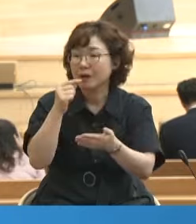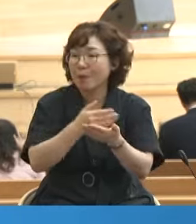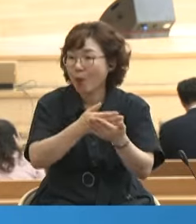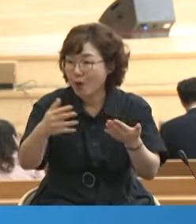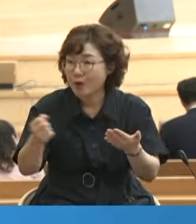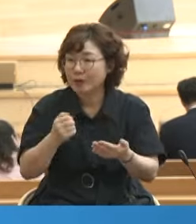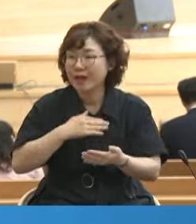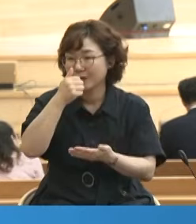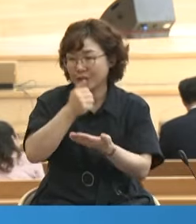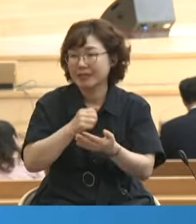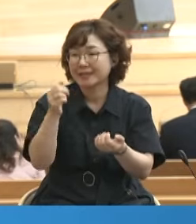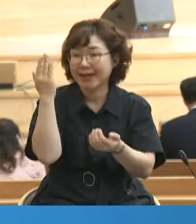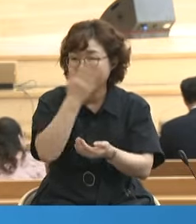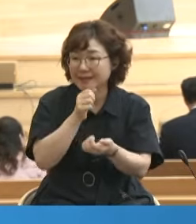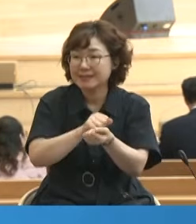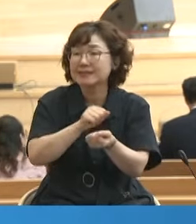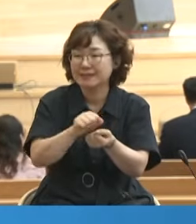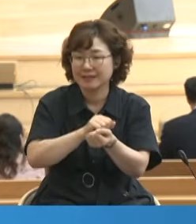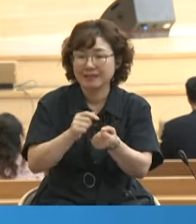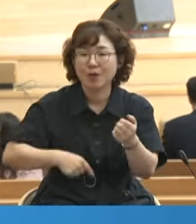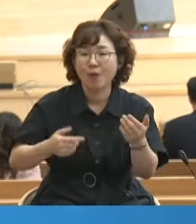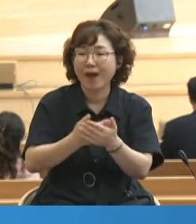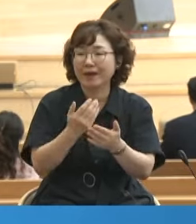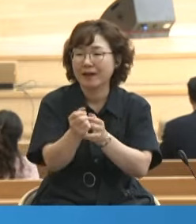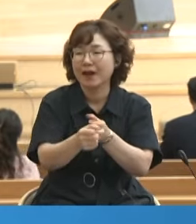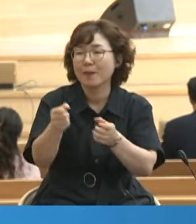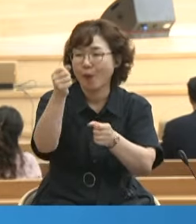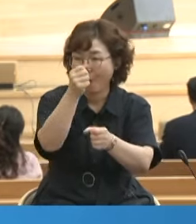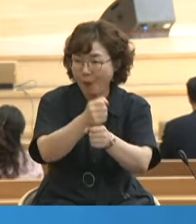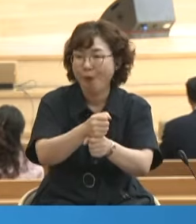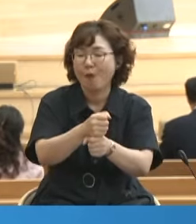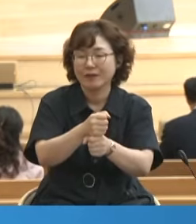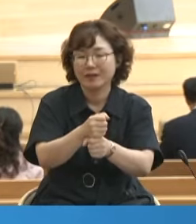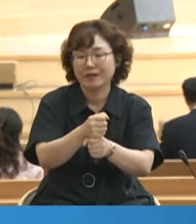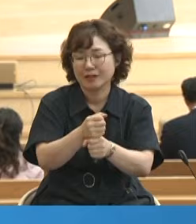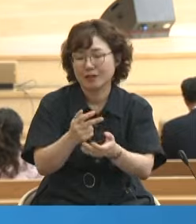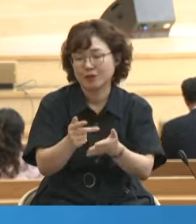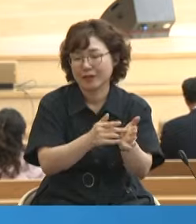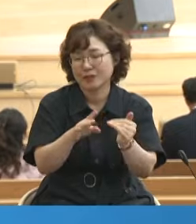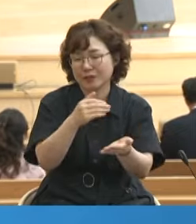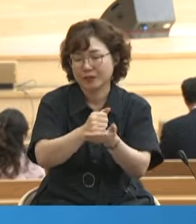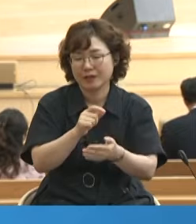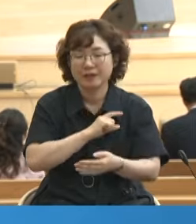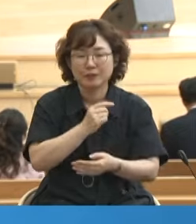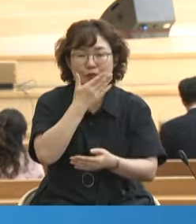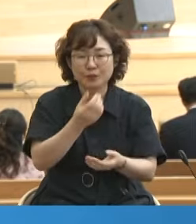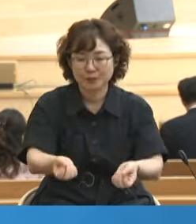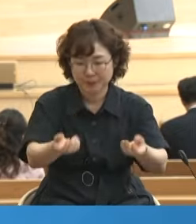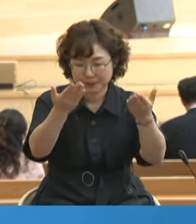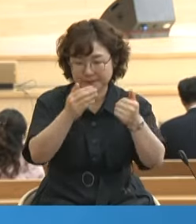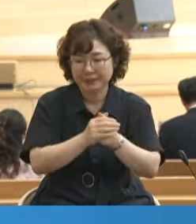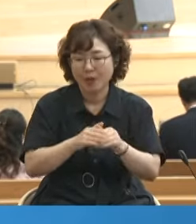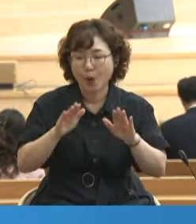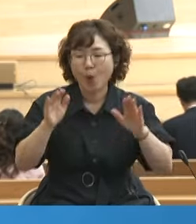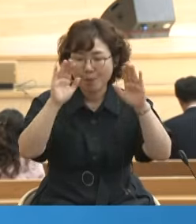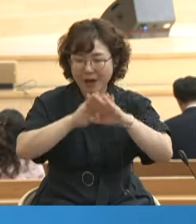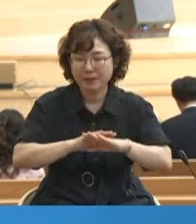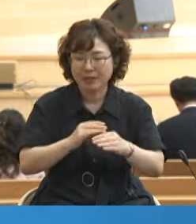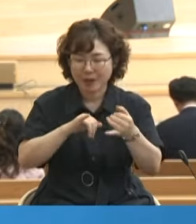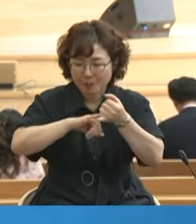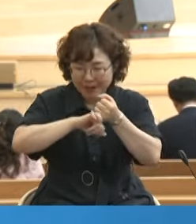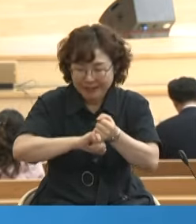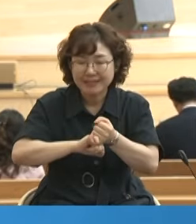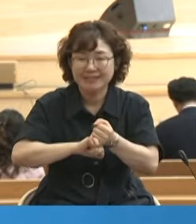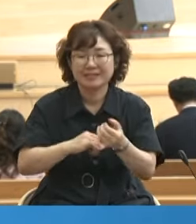씻어내는 회개가 회복되어질 수 있기를 주의 이름으로 축복합니다. 아멘. 오늘 밤이 그 밤이 될 수 있기를 주의